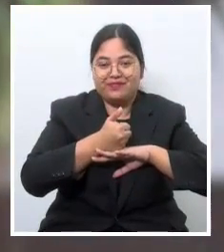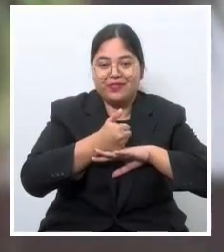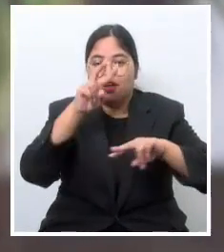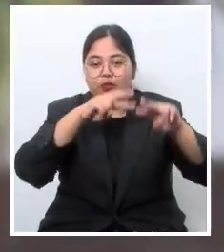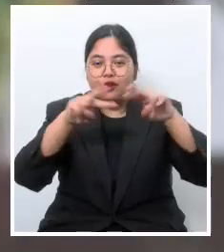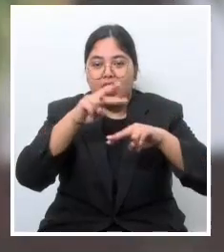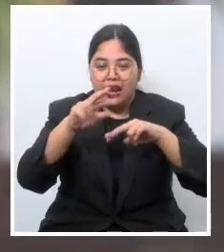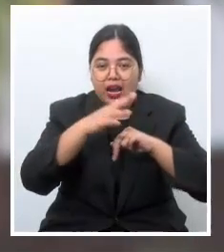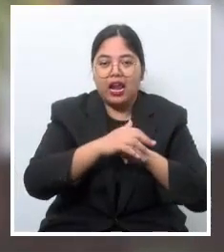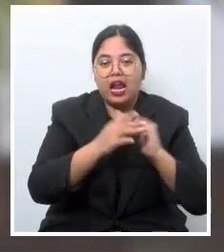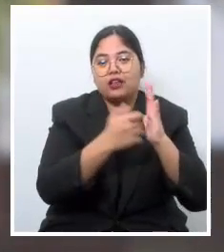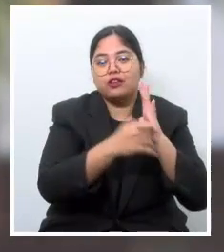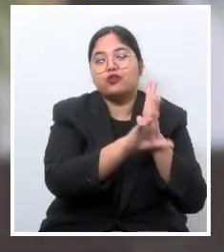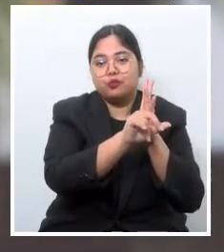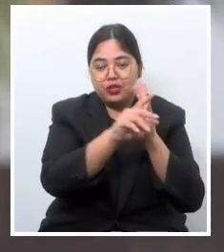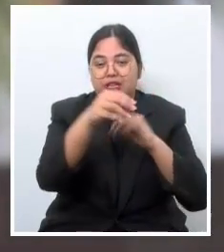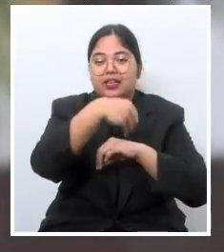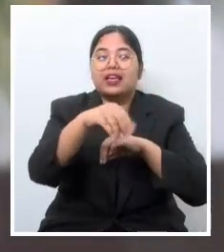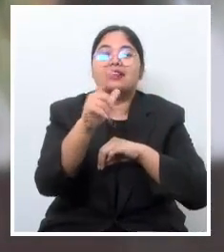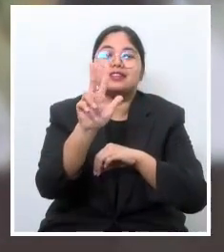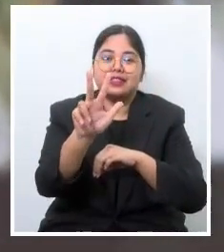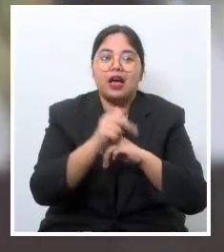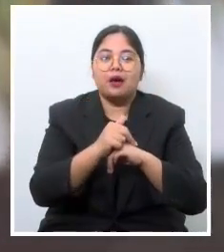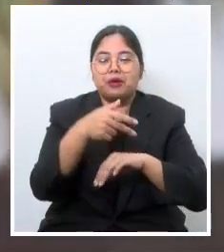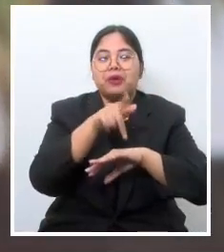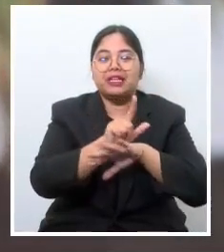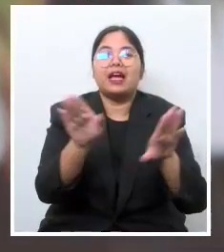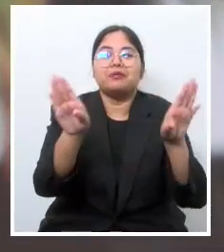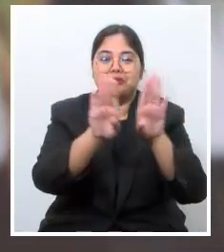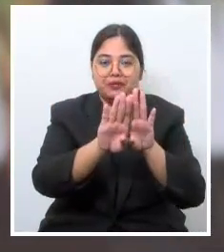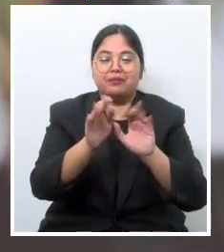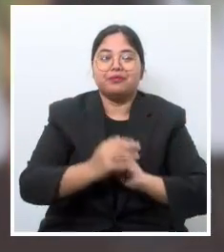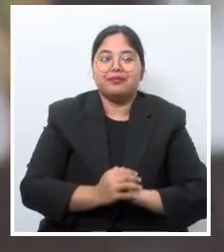ประถมศึกษาชลบุรีเขต 3เป็นประธานในพิธี